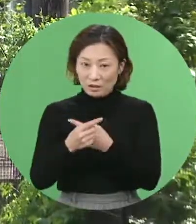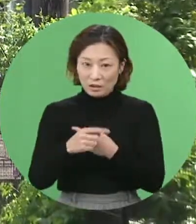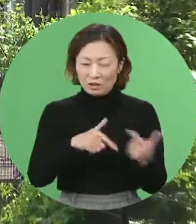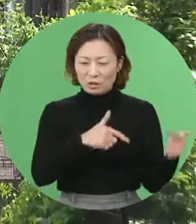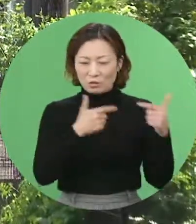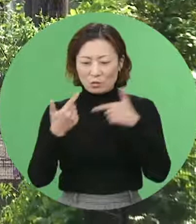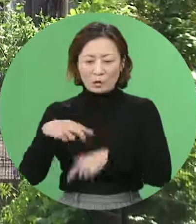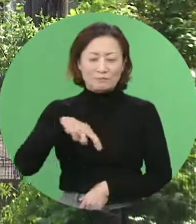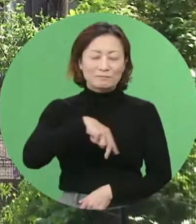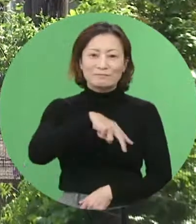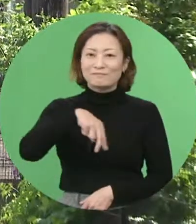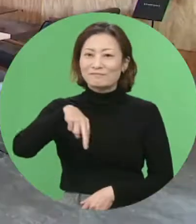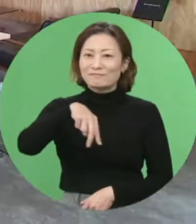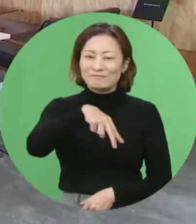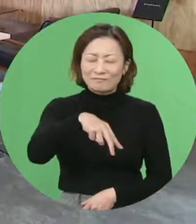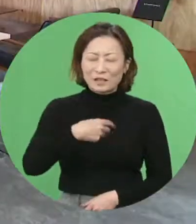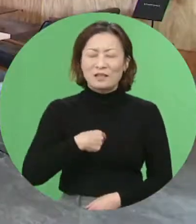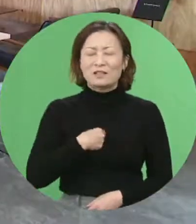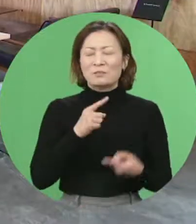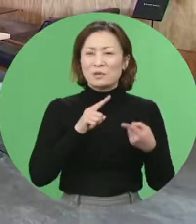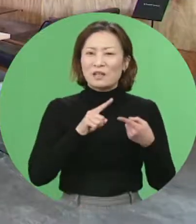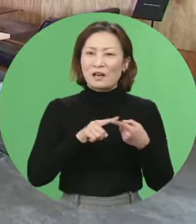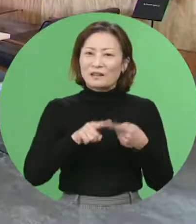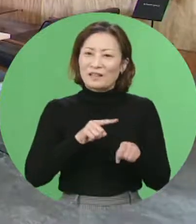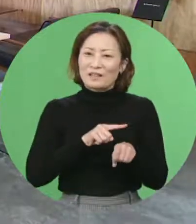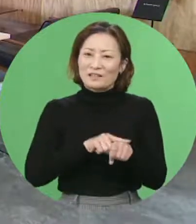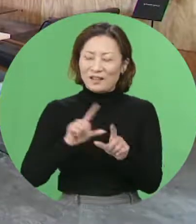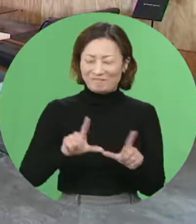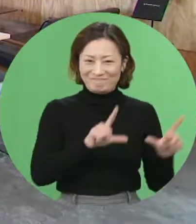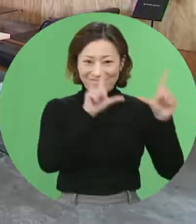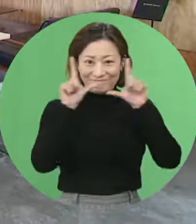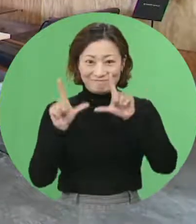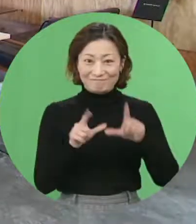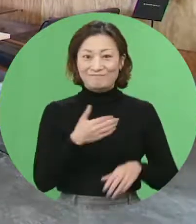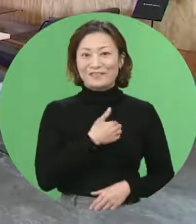策しながら思い思いの時間を過ごすことができます。